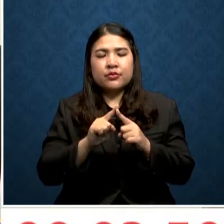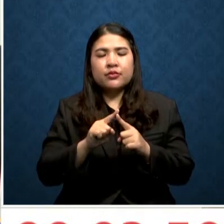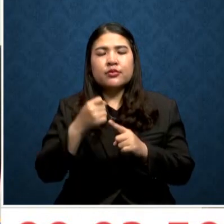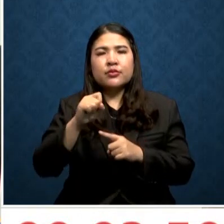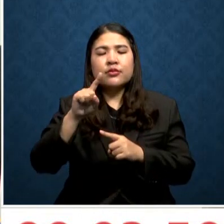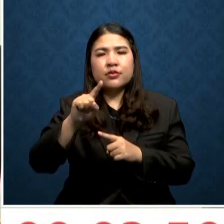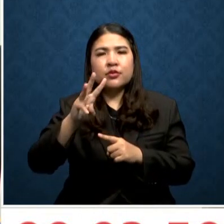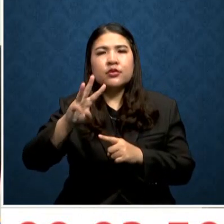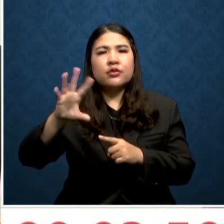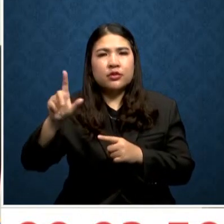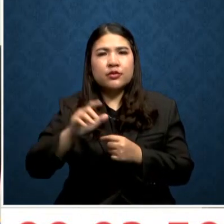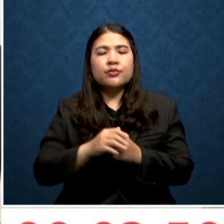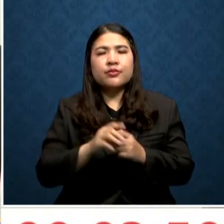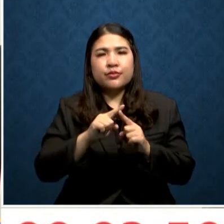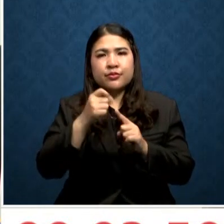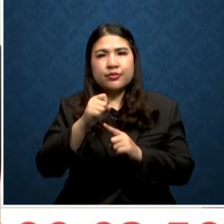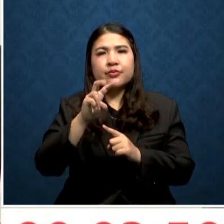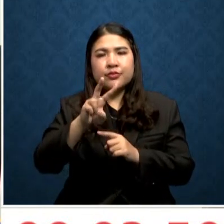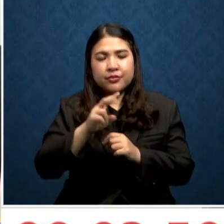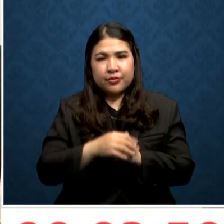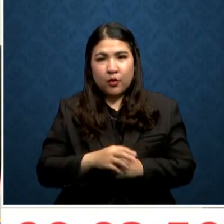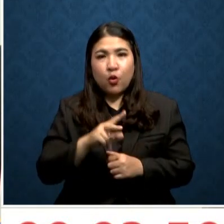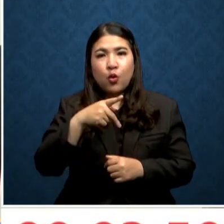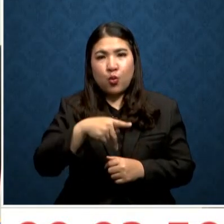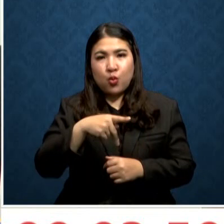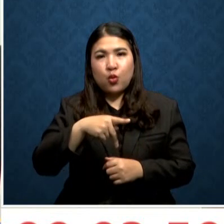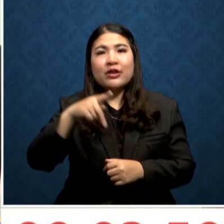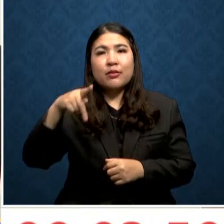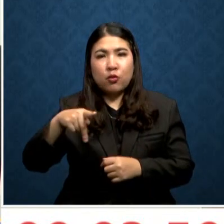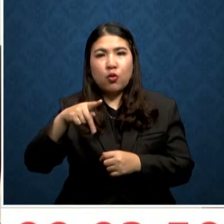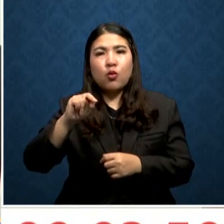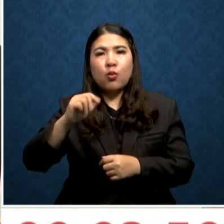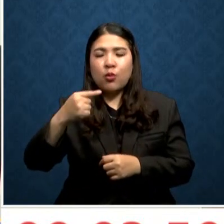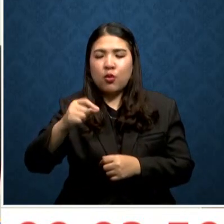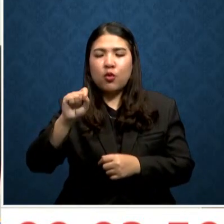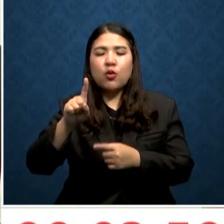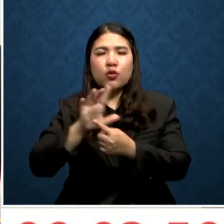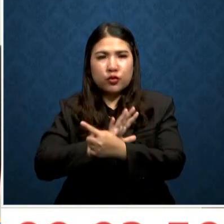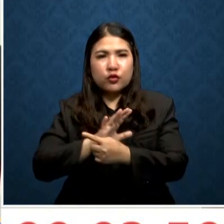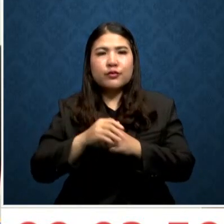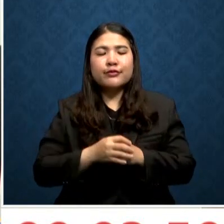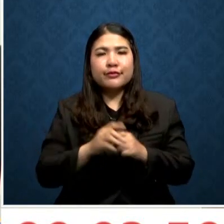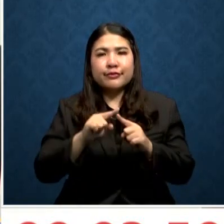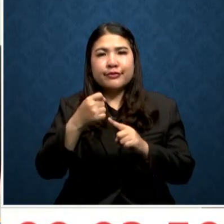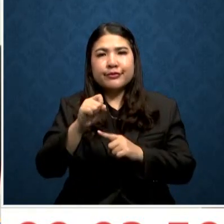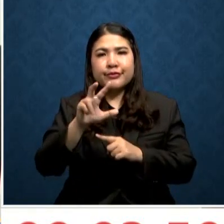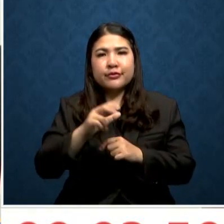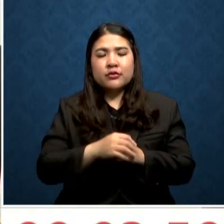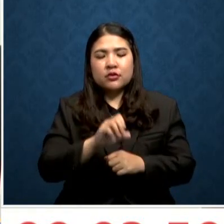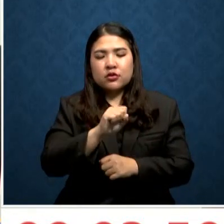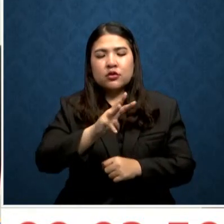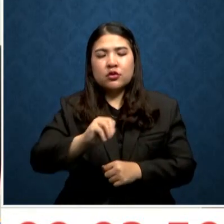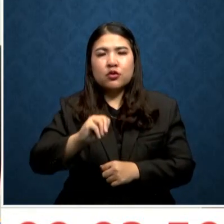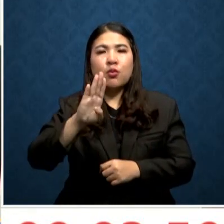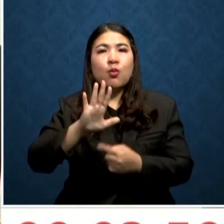ตร12นาวาตรีพุทธิพงษ์พงษ์สุวรรณ13นายสมบูรณ์หนูน